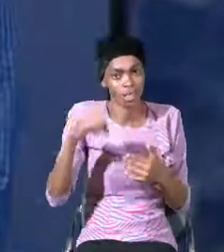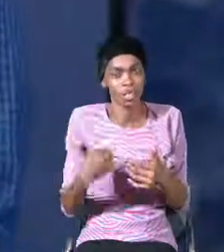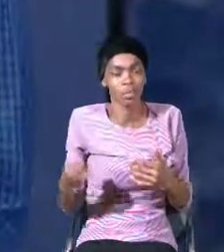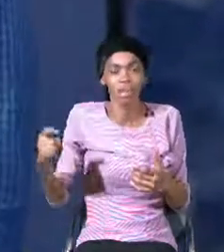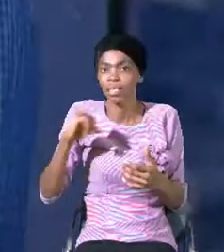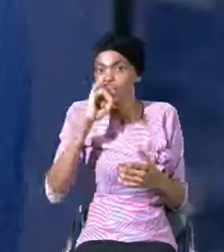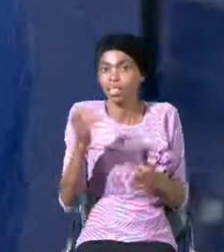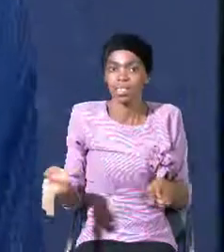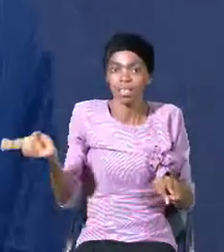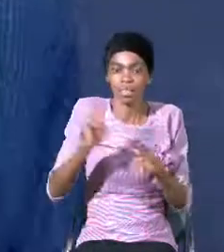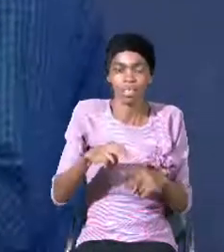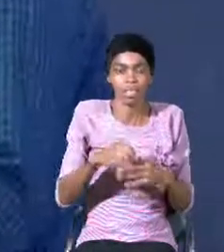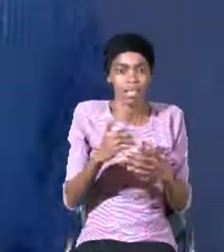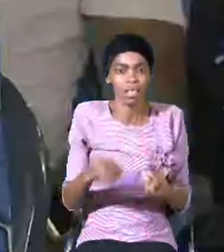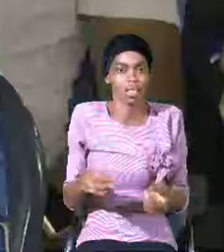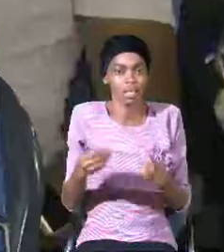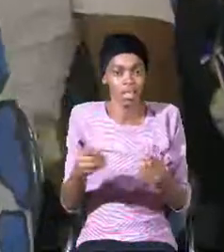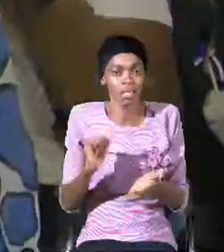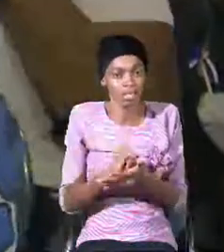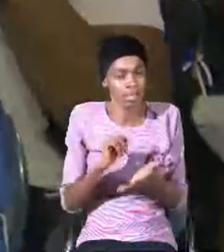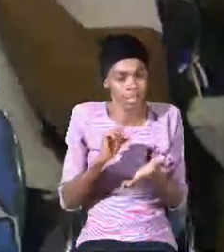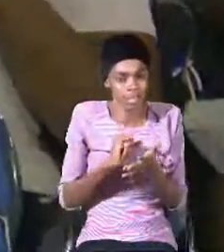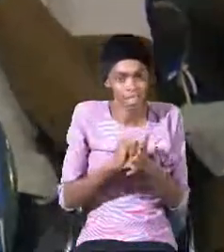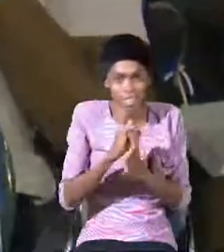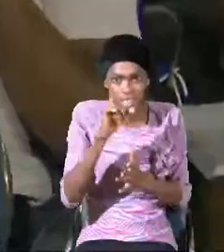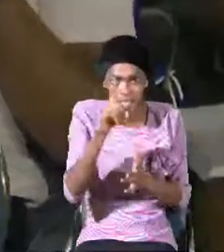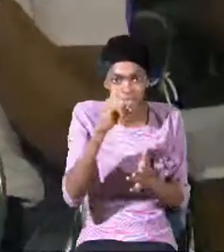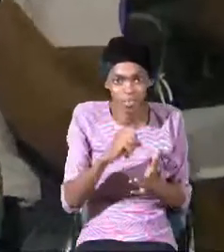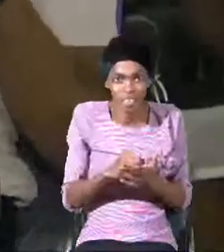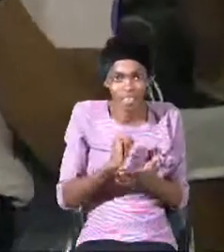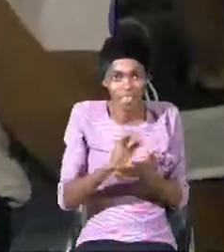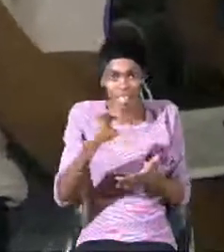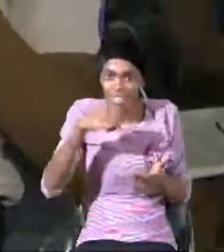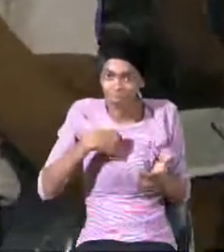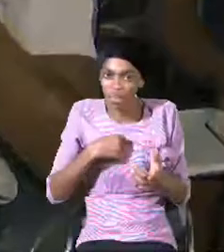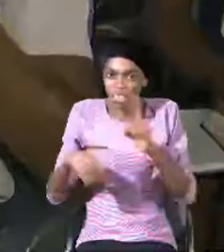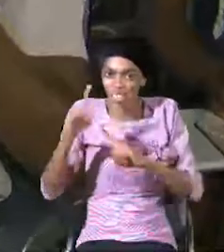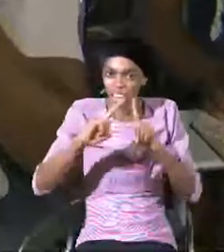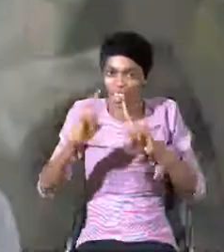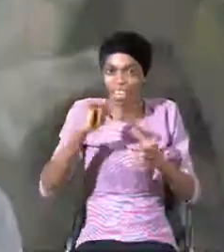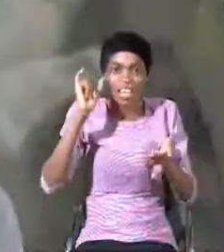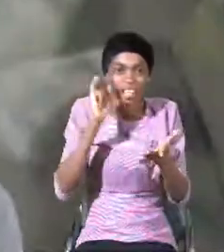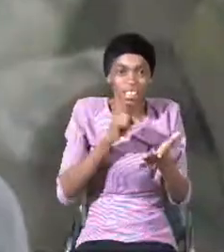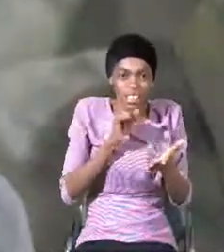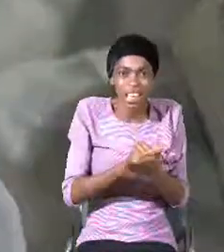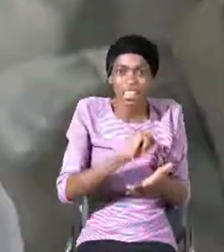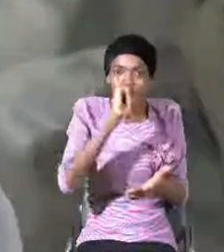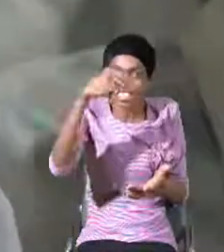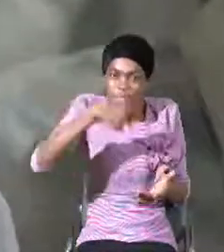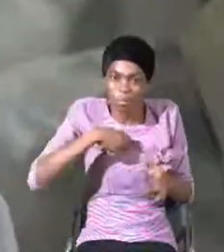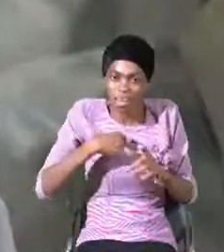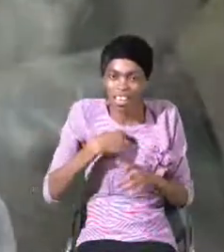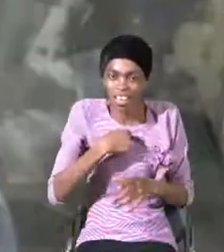Tu as béni l'œuvre de ses mains et ses troupeaux couvrent le pays. Ça, c'est moi. Il a dit, c'est moi.